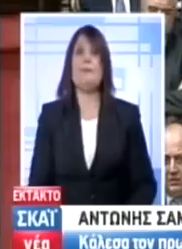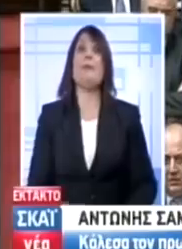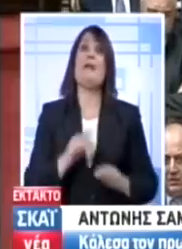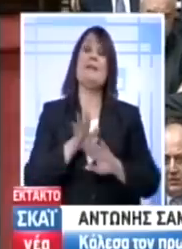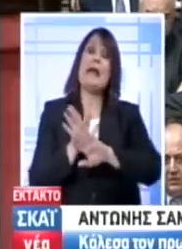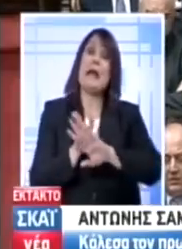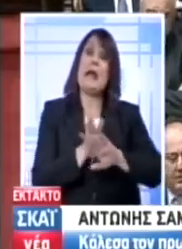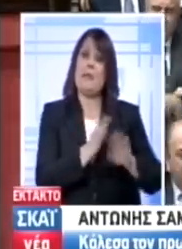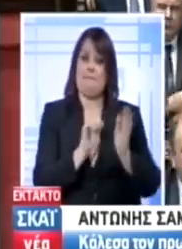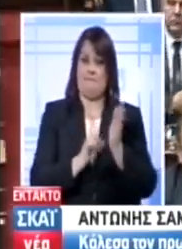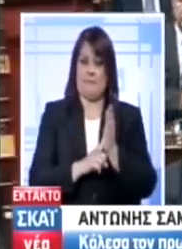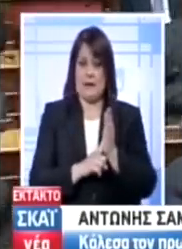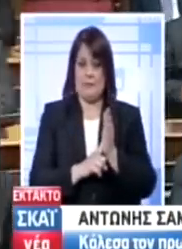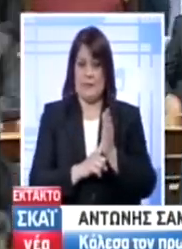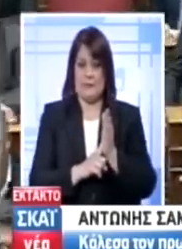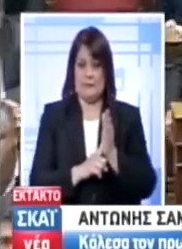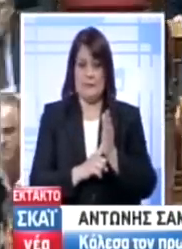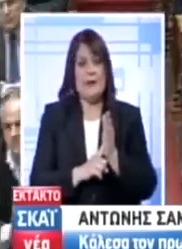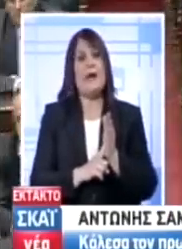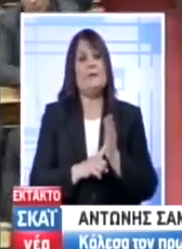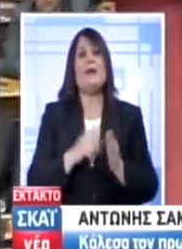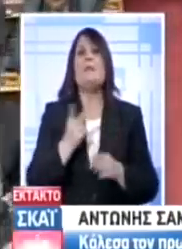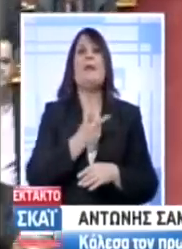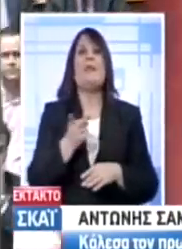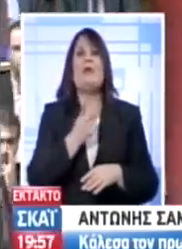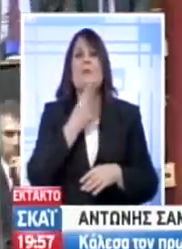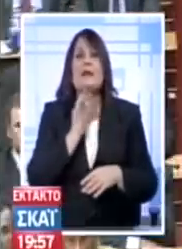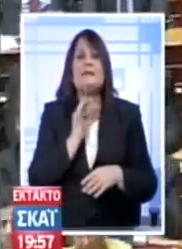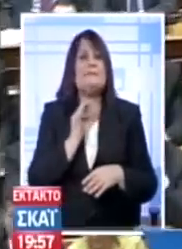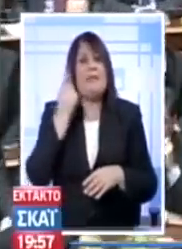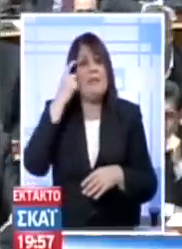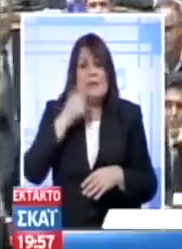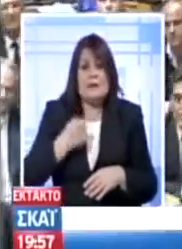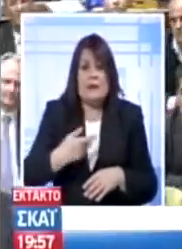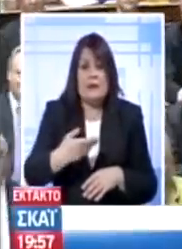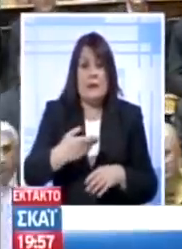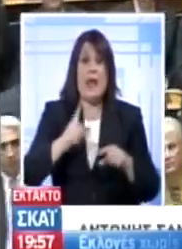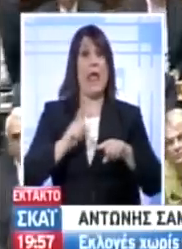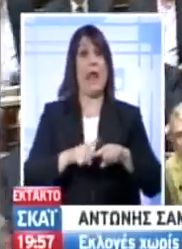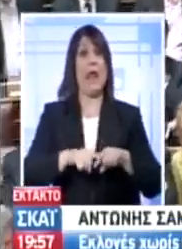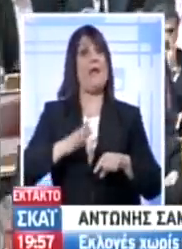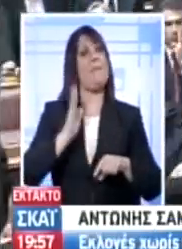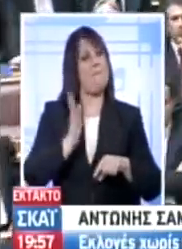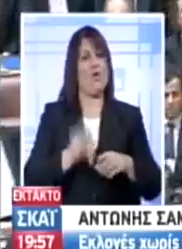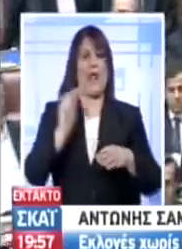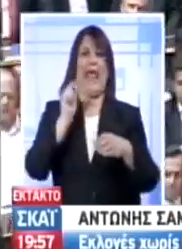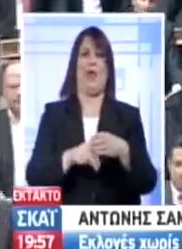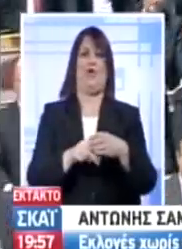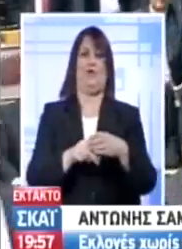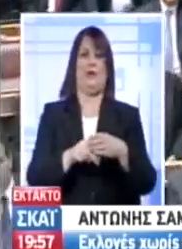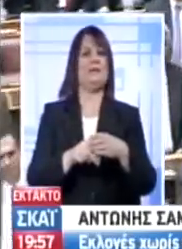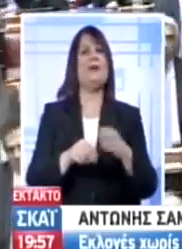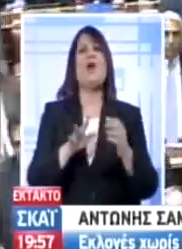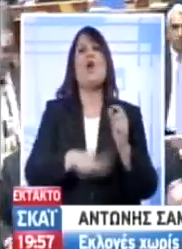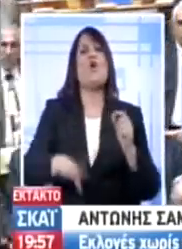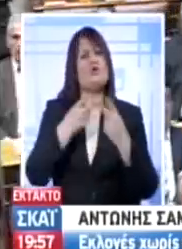βεβαιότητες, ή μάλλον αυτές οι δύο παραλυτικές αβεβαιότητες, η χώρα μπορεί να πάει σε εκλογές και ο κόσμος να